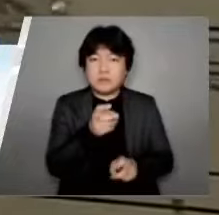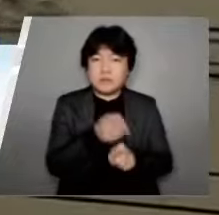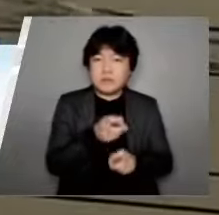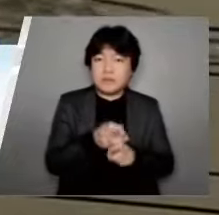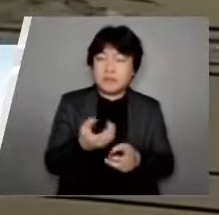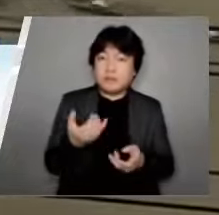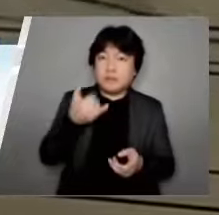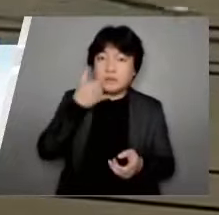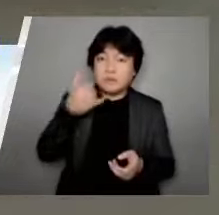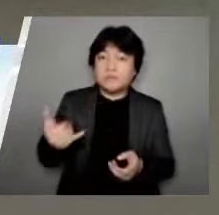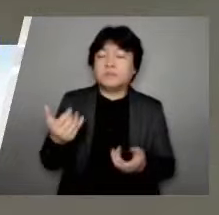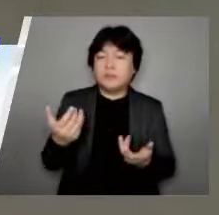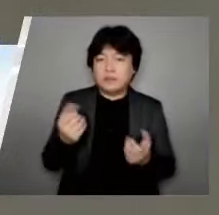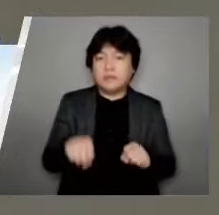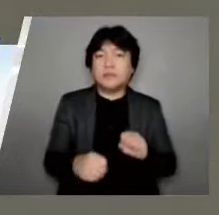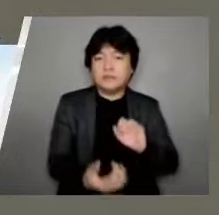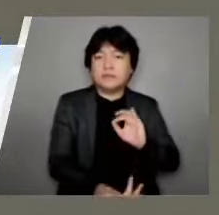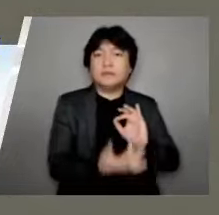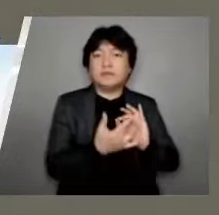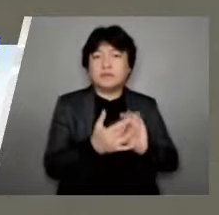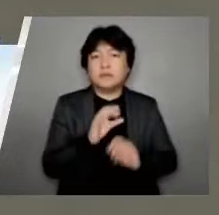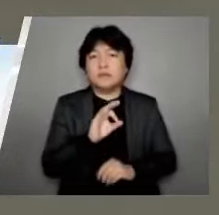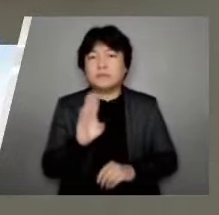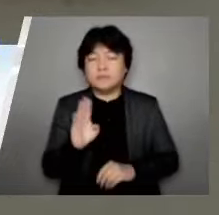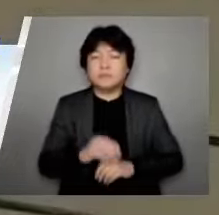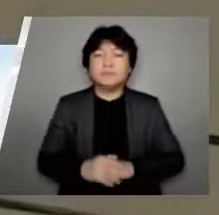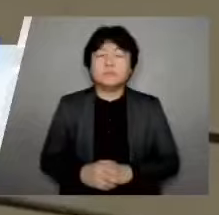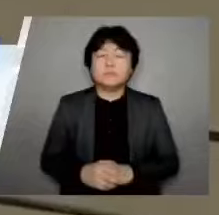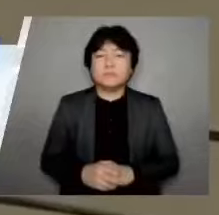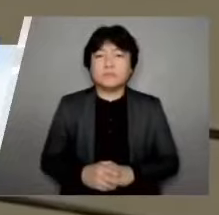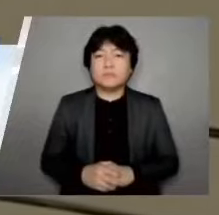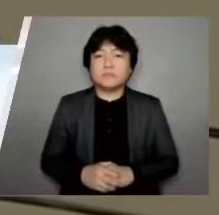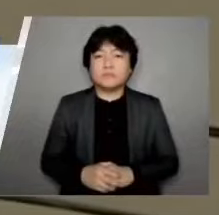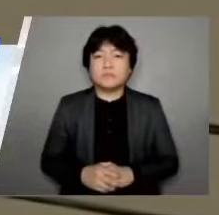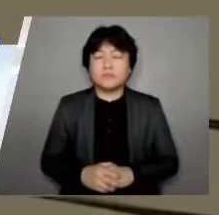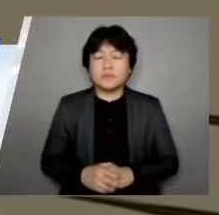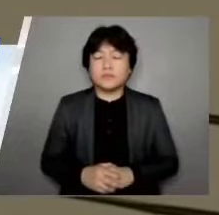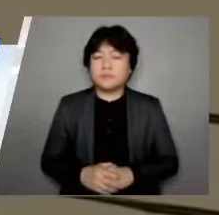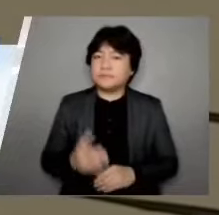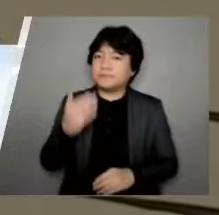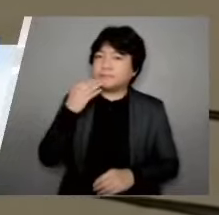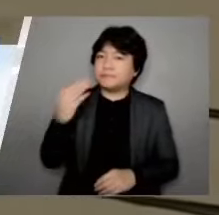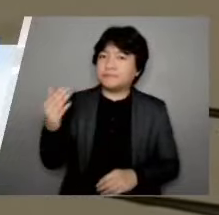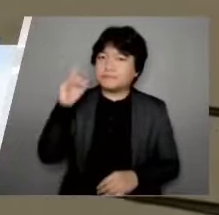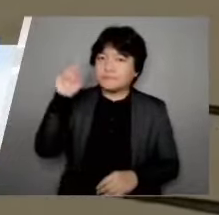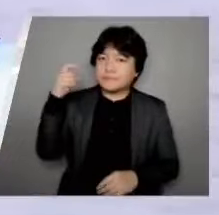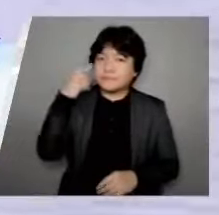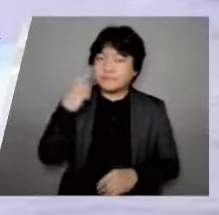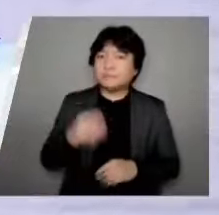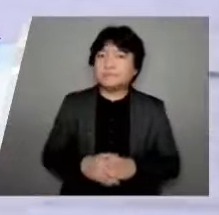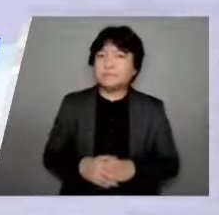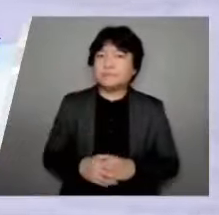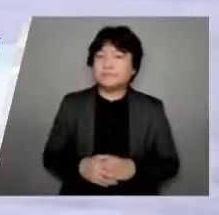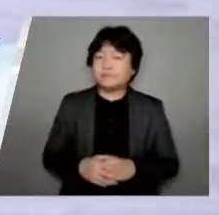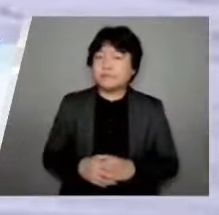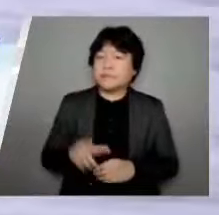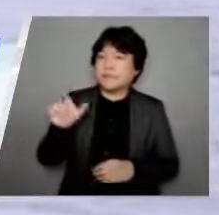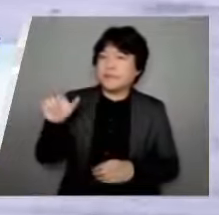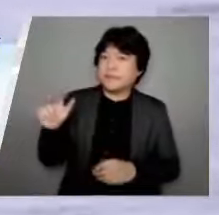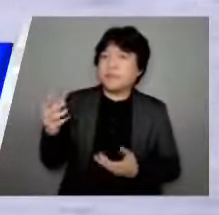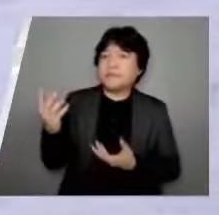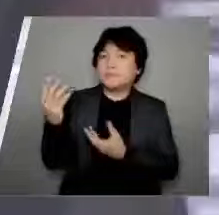get through a phone call. Alright, maraming salamat po, Gov. Makikibalita po ulit kami sa inyo. Rizal